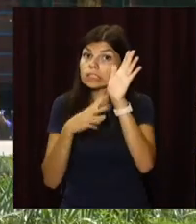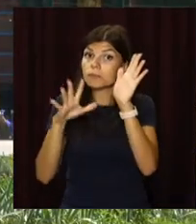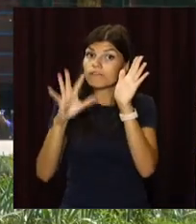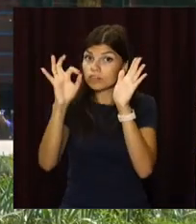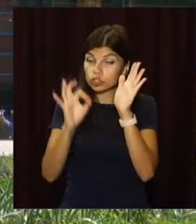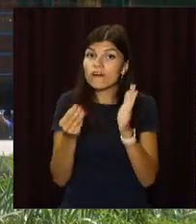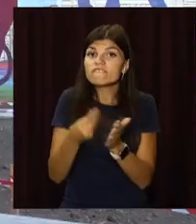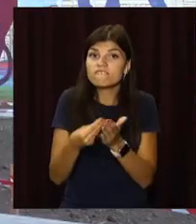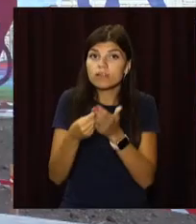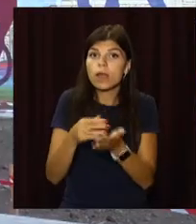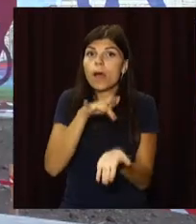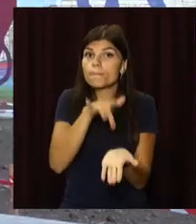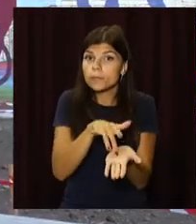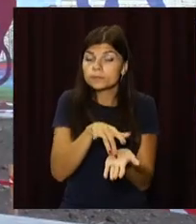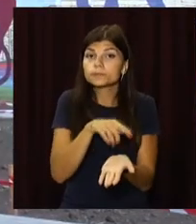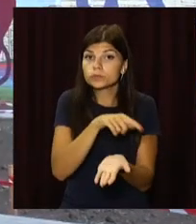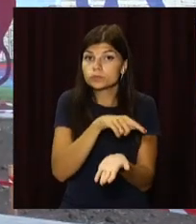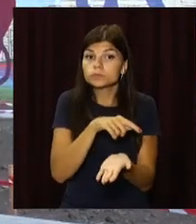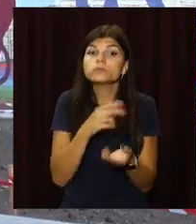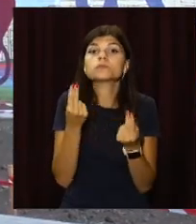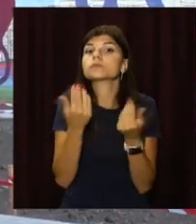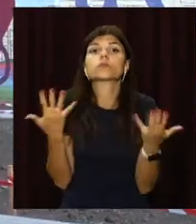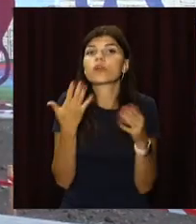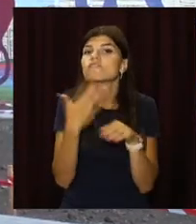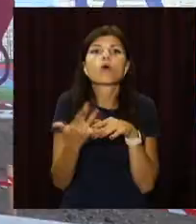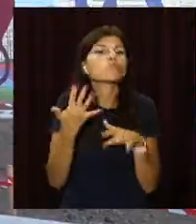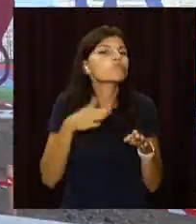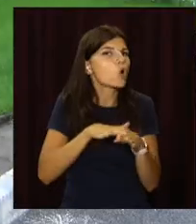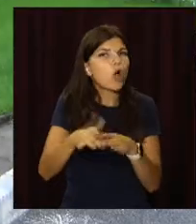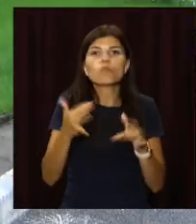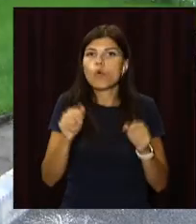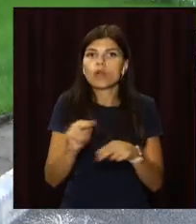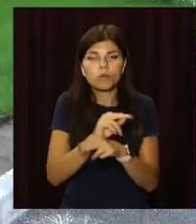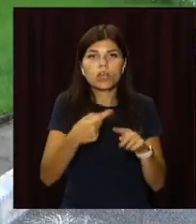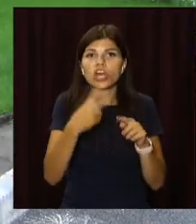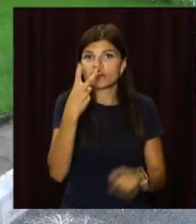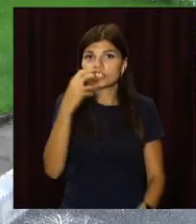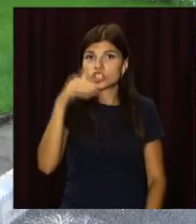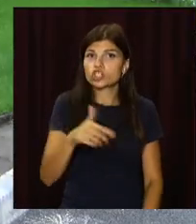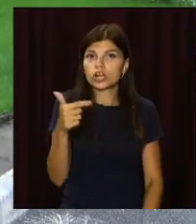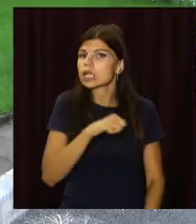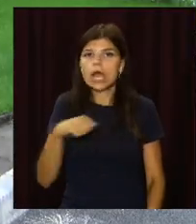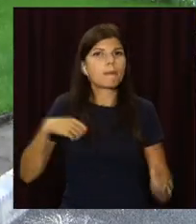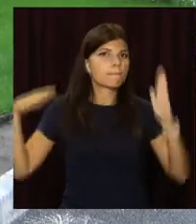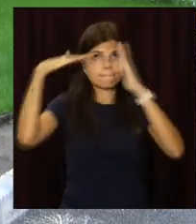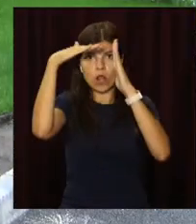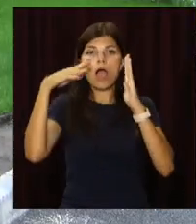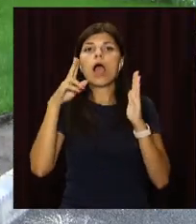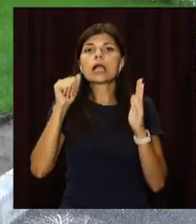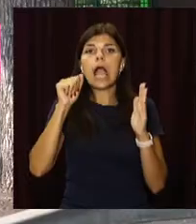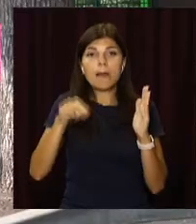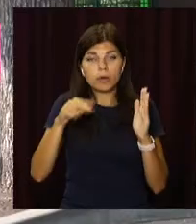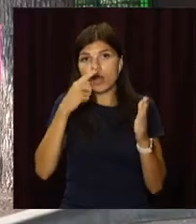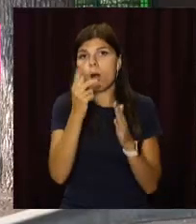місто. Максимальна сума, яку можуть виділити на поточні ремонти – 200 тисяч гривень, а на капітальний – 1,5 мільйона.